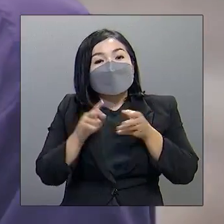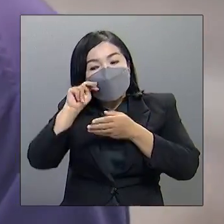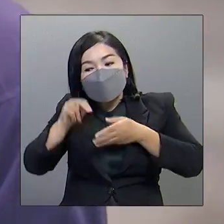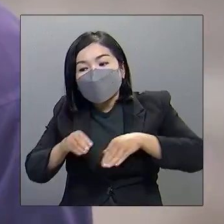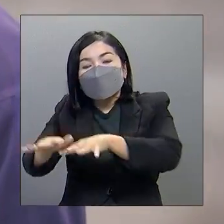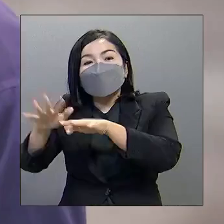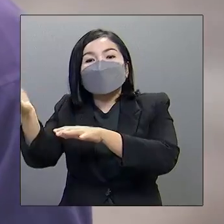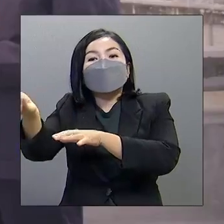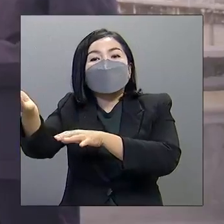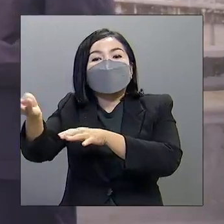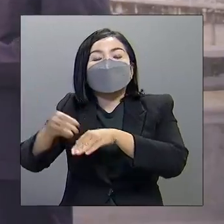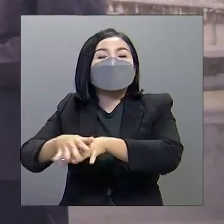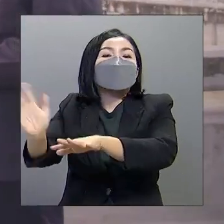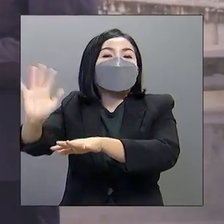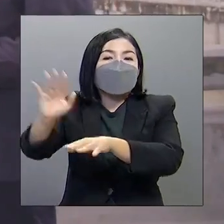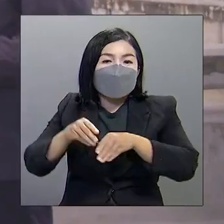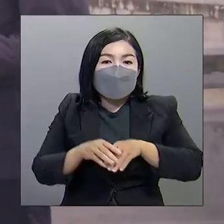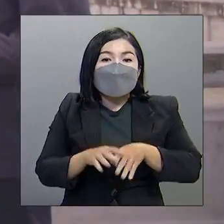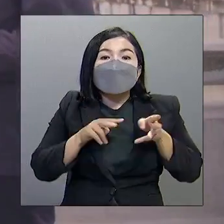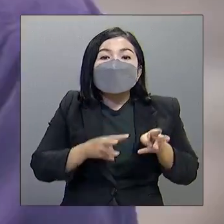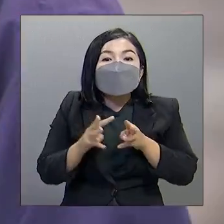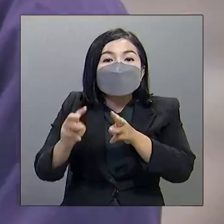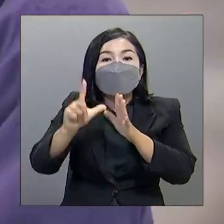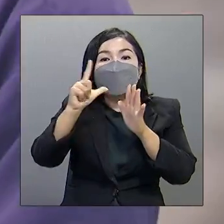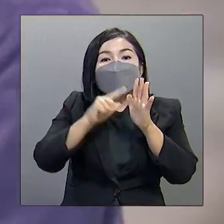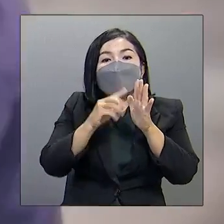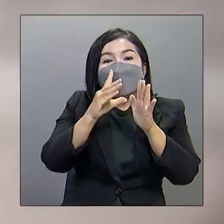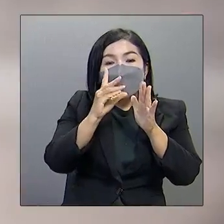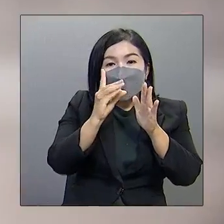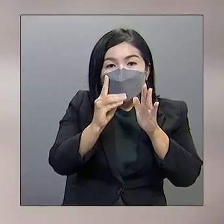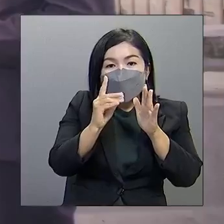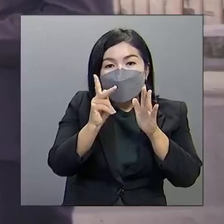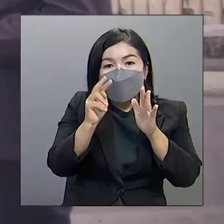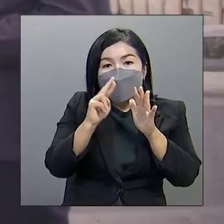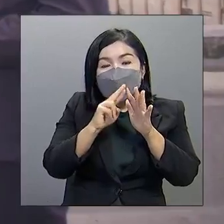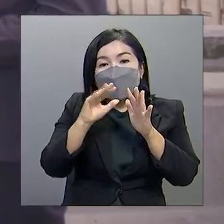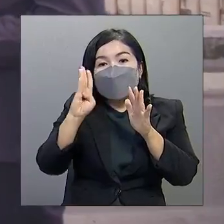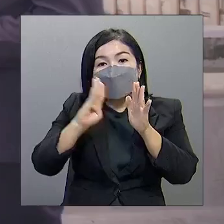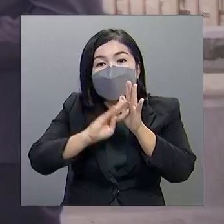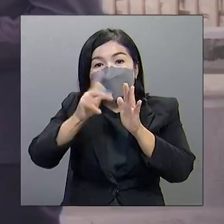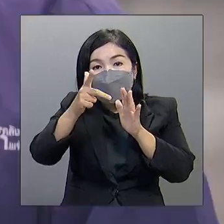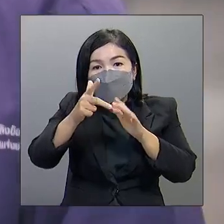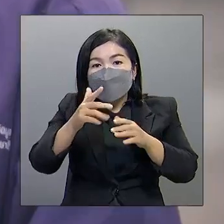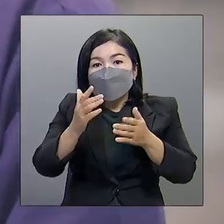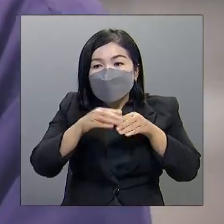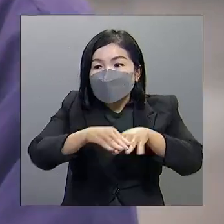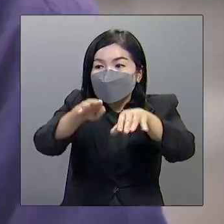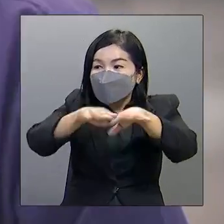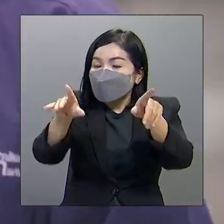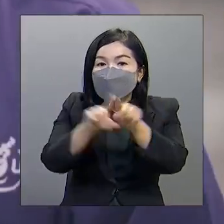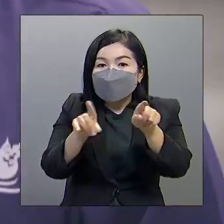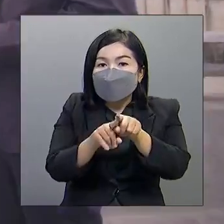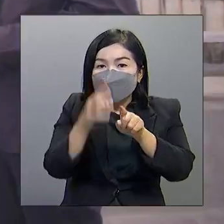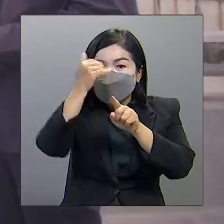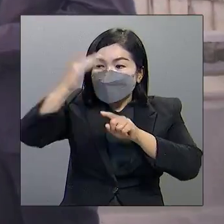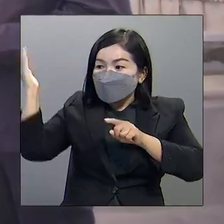มันเดินทางไปถึงลาดกระบังน้อยก็จะทำให้ลาดกระบังเนี่ยระบายน้ำในพื้นที่ของเขาเองเนี่ยออกไปให้ได้ก่อน ซื้อเวลา ซึ่งตอนนี้ต้องรีบทำเพราะว่าพายุ